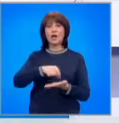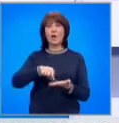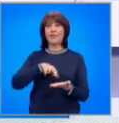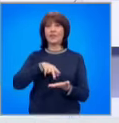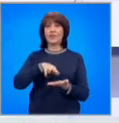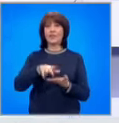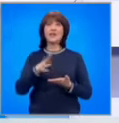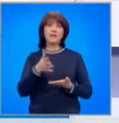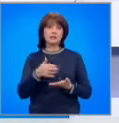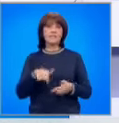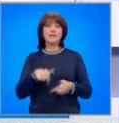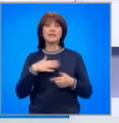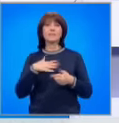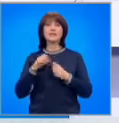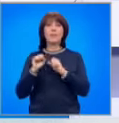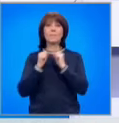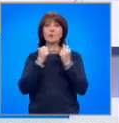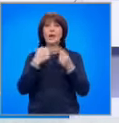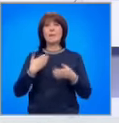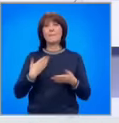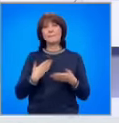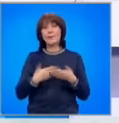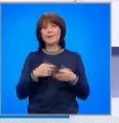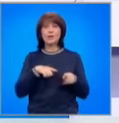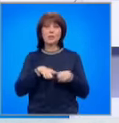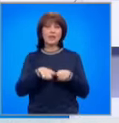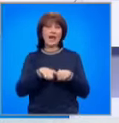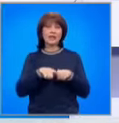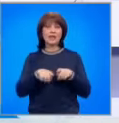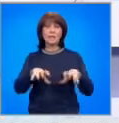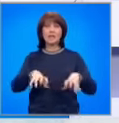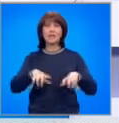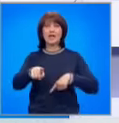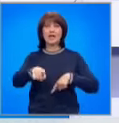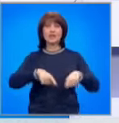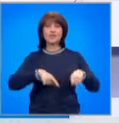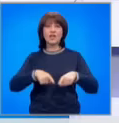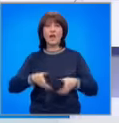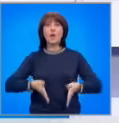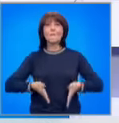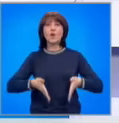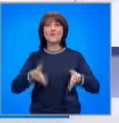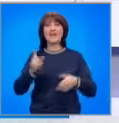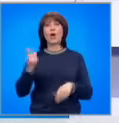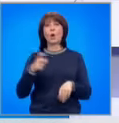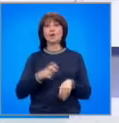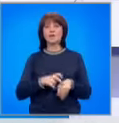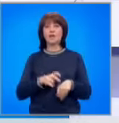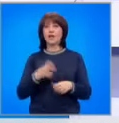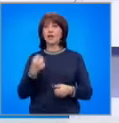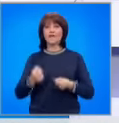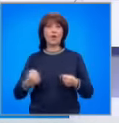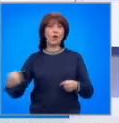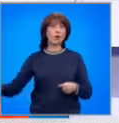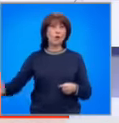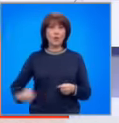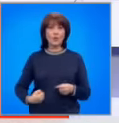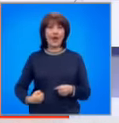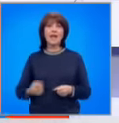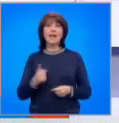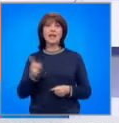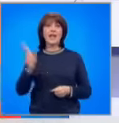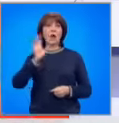предизвика протест днес. Близки и приятели на момичето блокираха движението на булевард Гоце Делчев. Шофьорът, който знаете блъсна Виктория, не